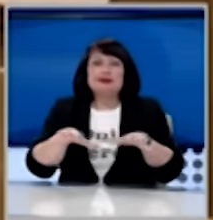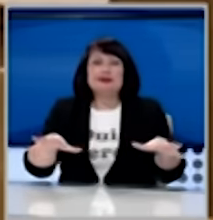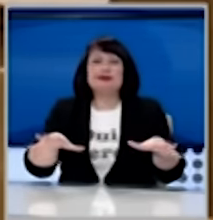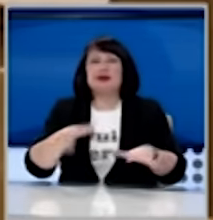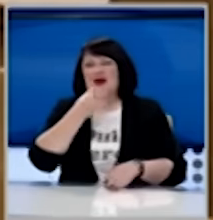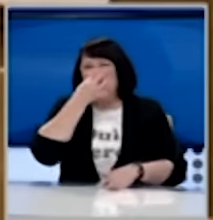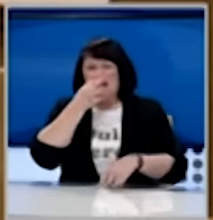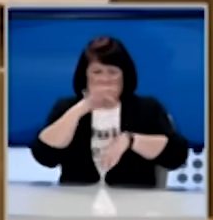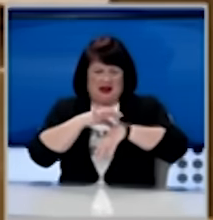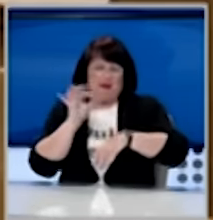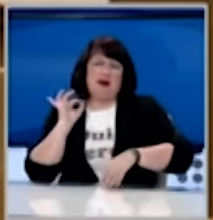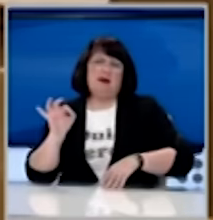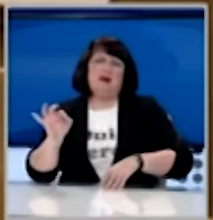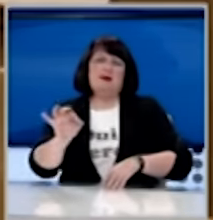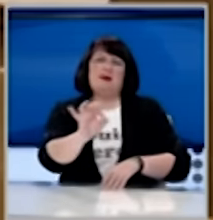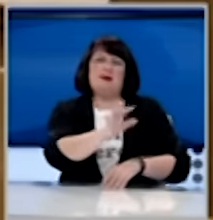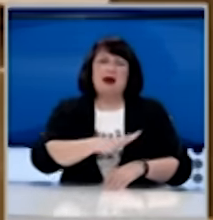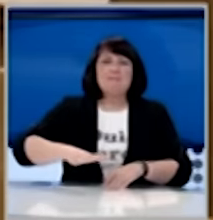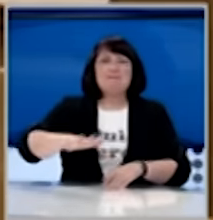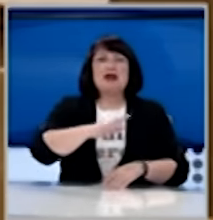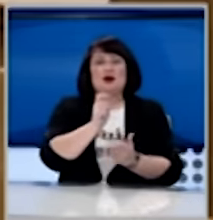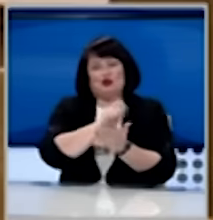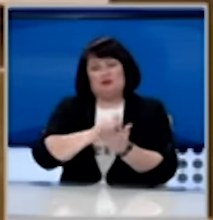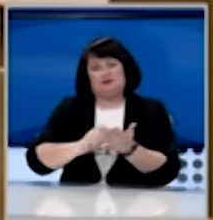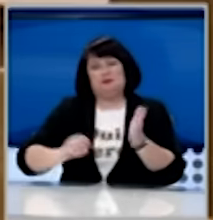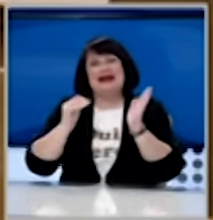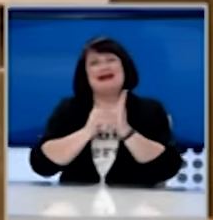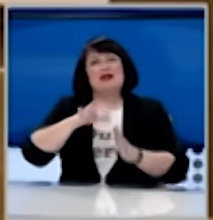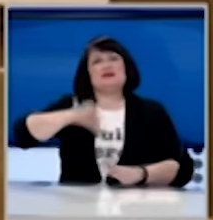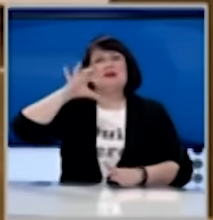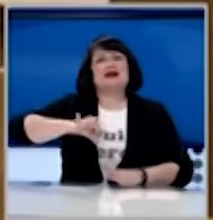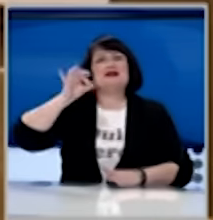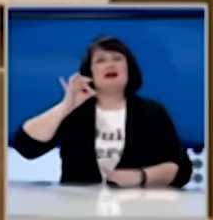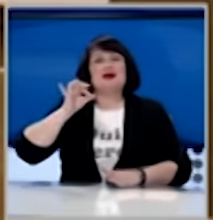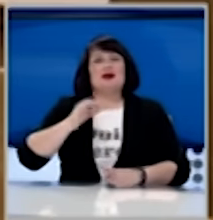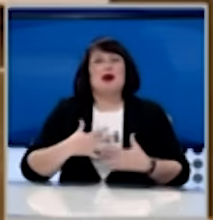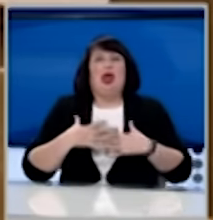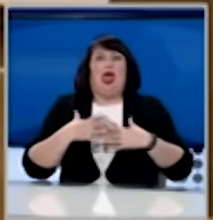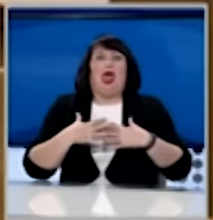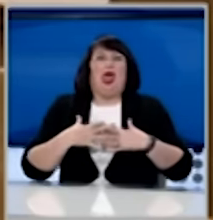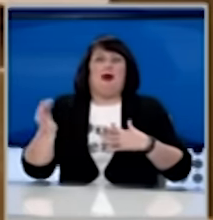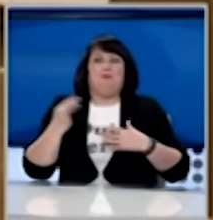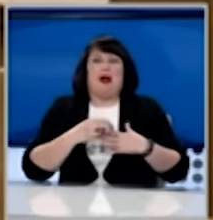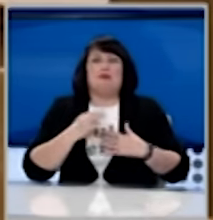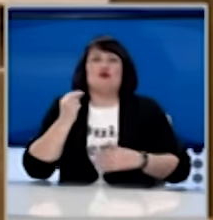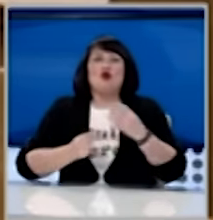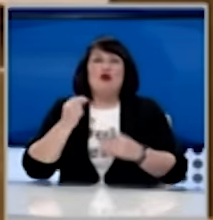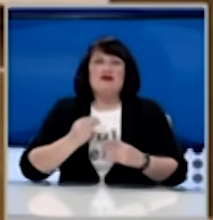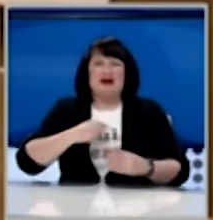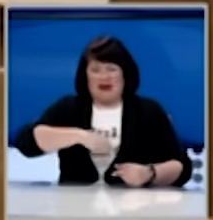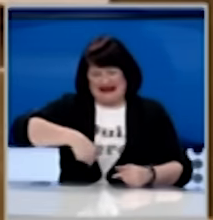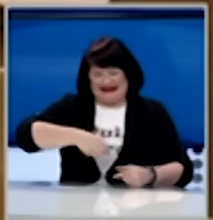μολυσματικών ασθενειών στην περιοχή έχουν καταγραφεί χιλιάδες περιστατικά λοίμωξης αναπνευστικού κρούσματα